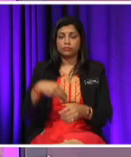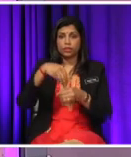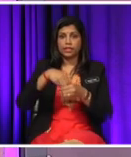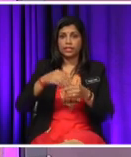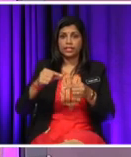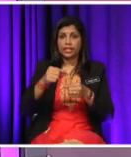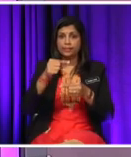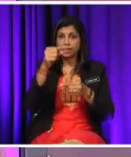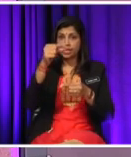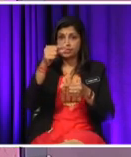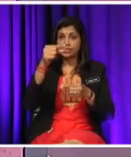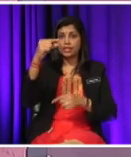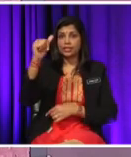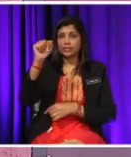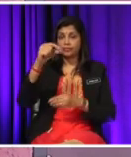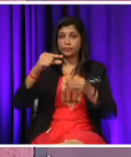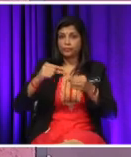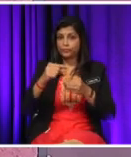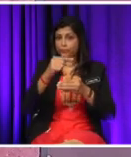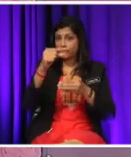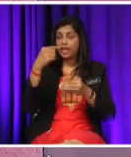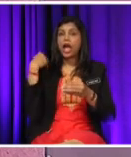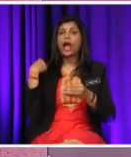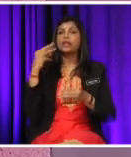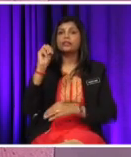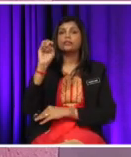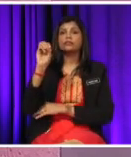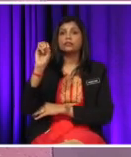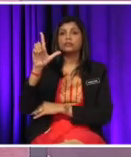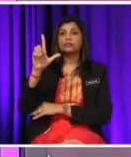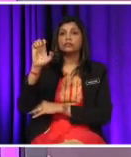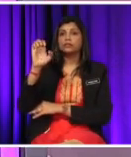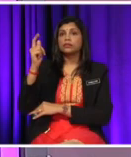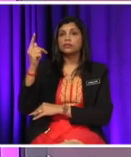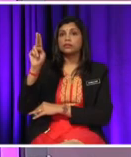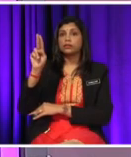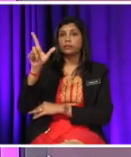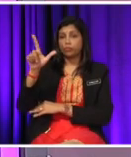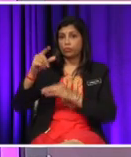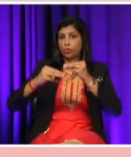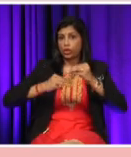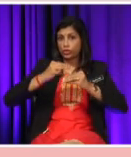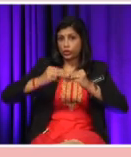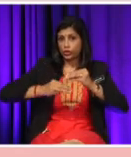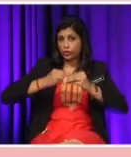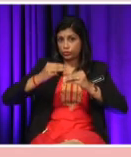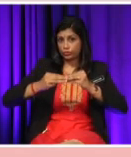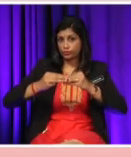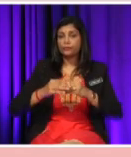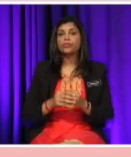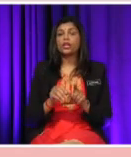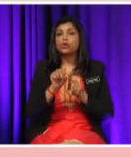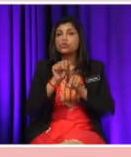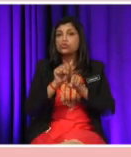molekul-molekul yang bergerak di dalam gas Oke contohnya pada suhu rendah diperhatikan apabila